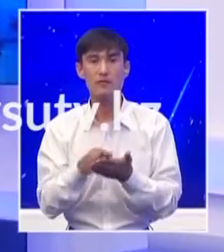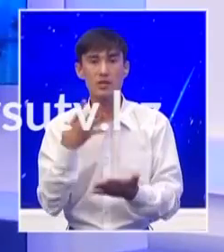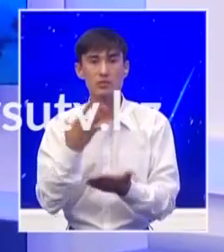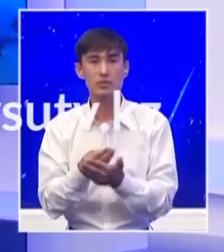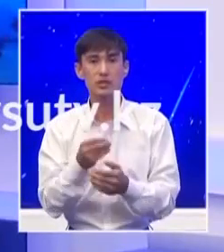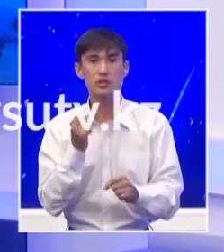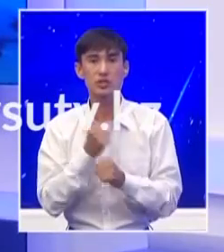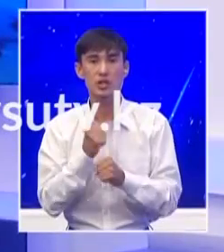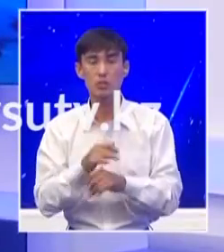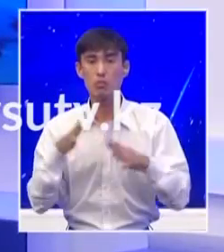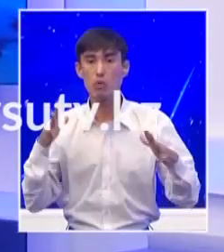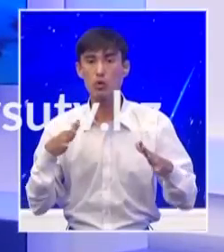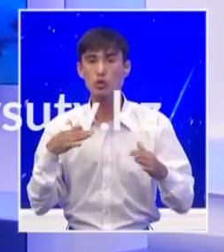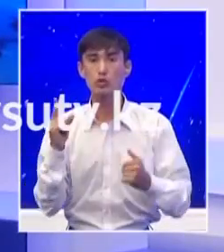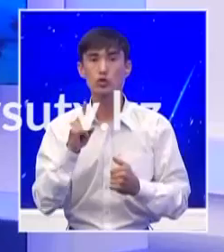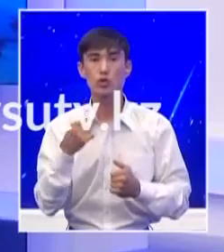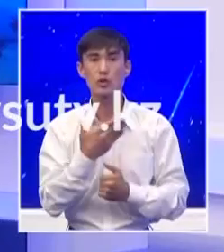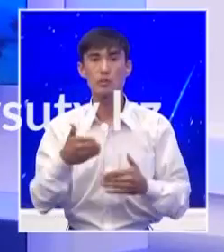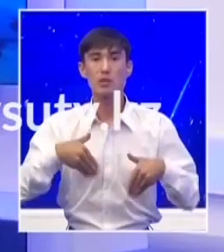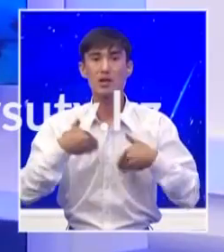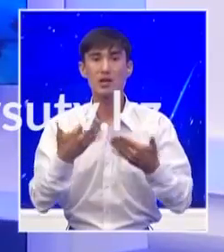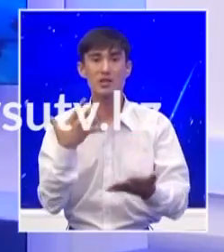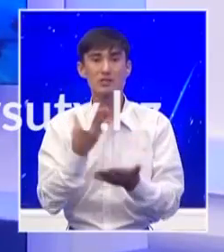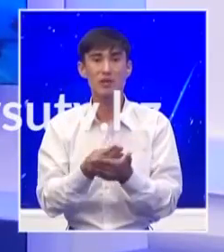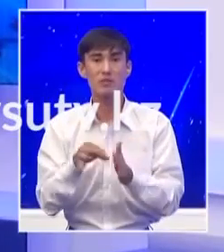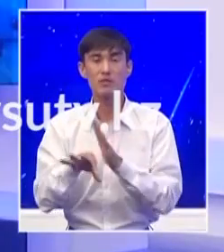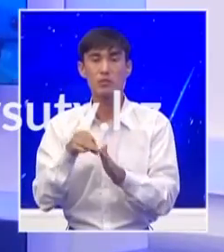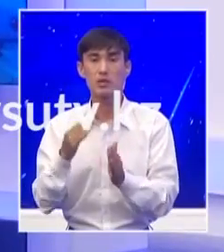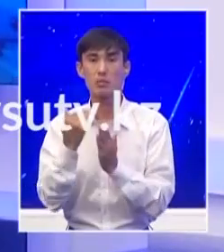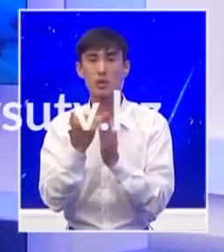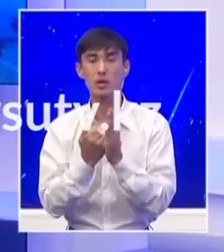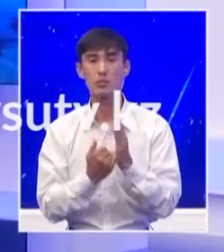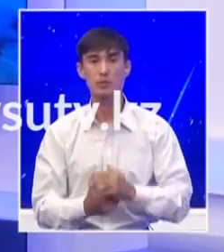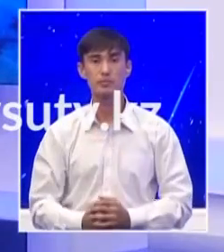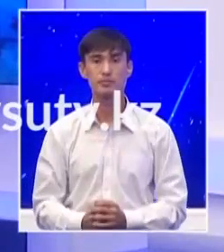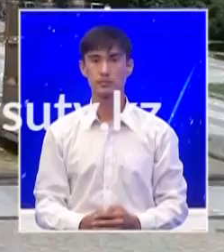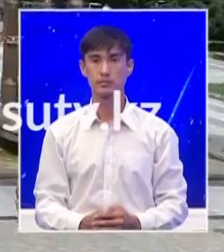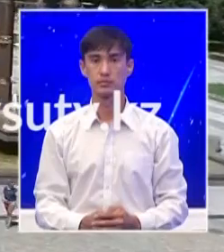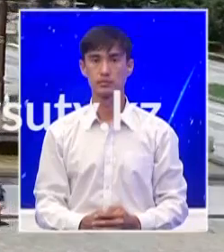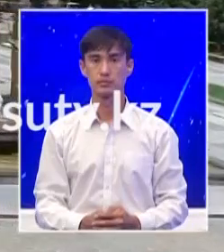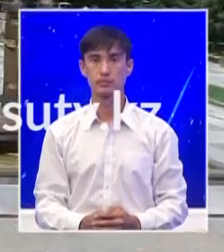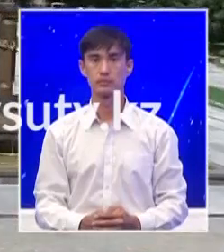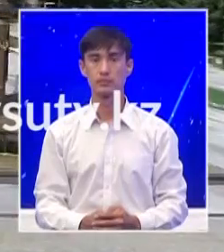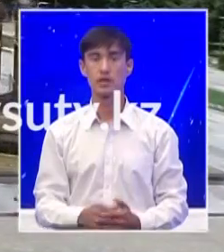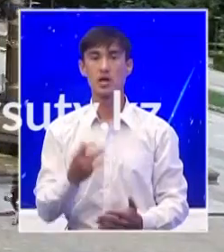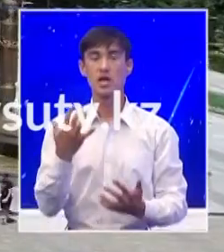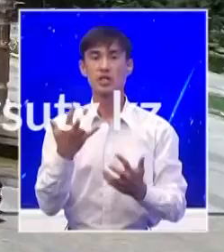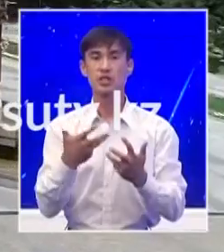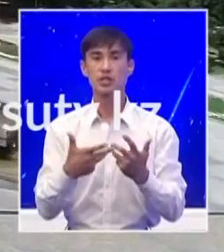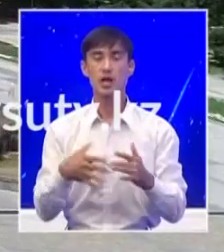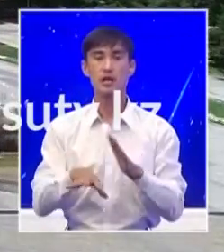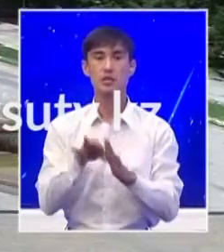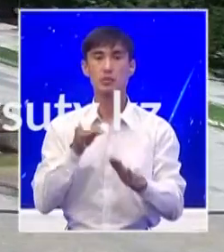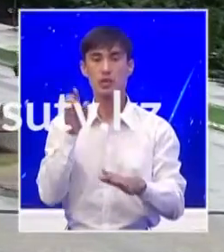предстоит сделать гораздо больше того, что они предлагали в своей предвыборной программе. Из числа избранных народом